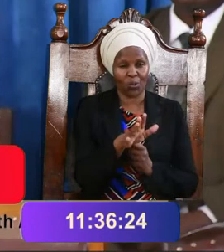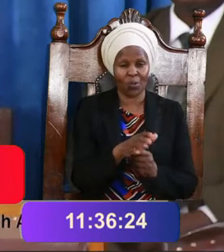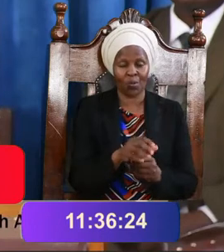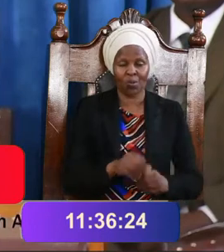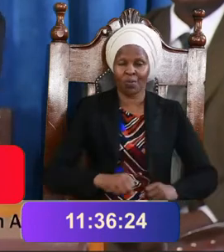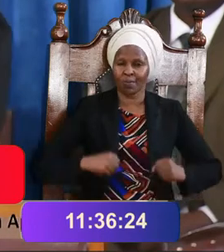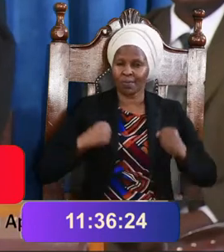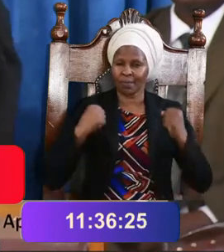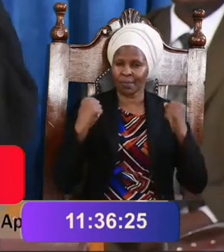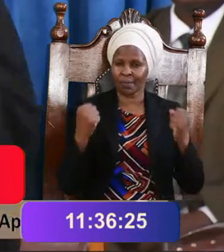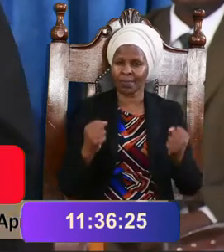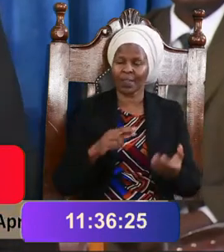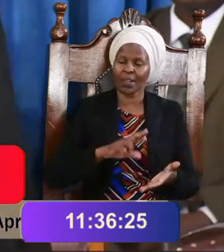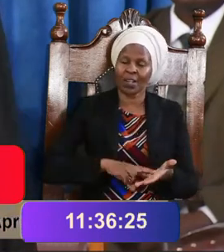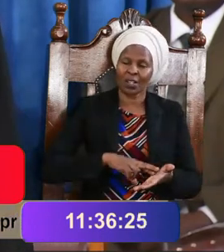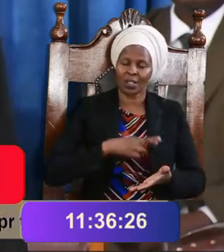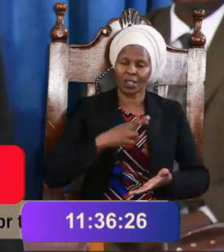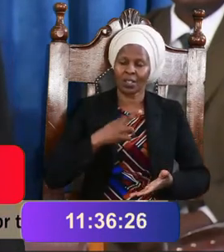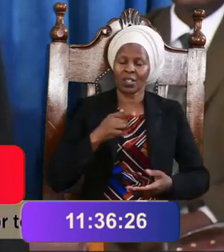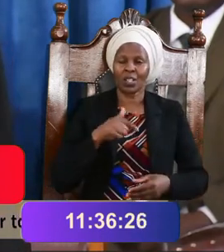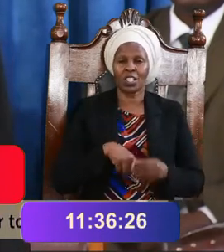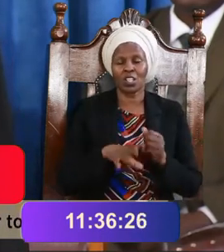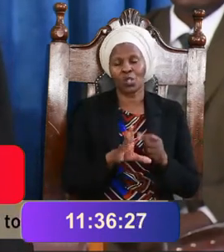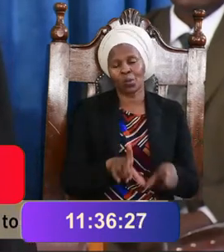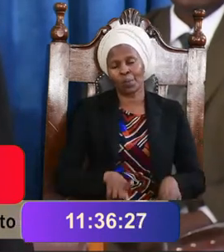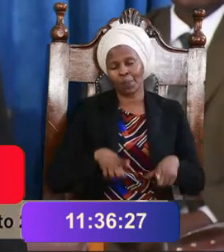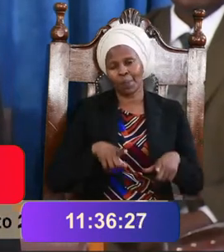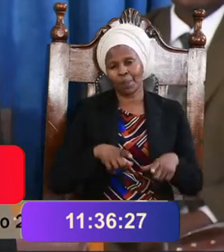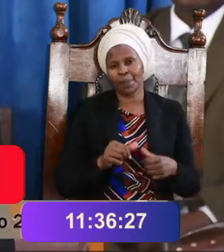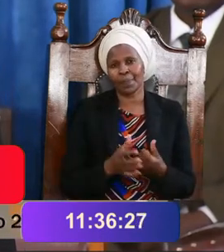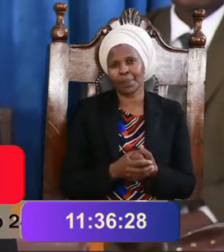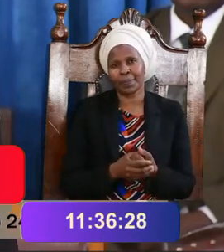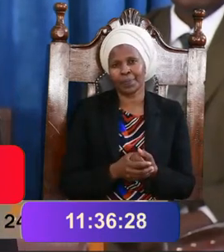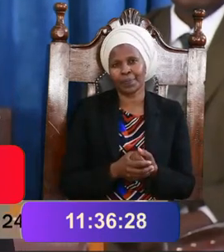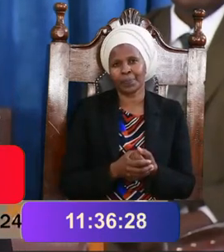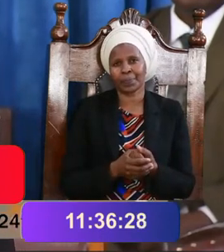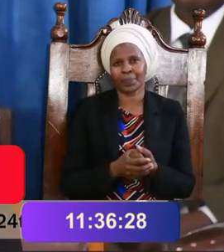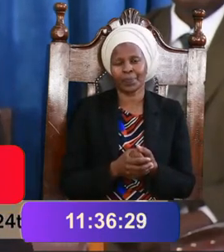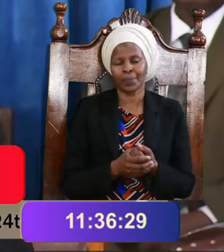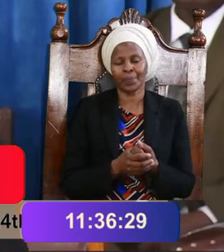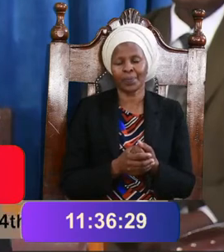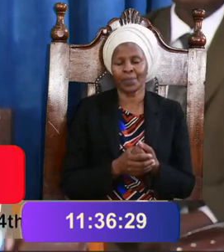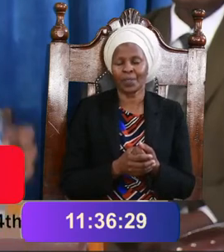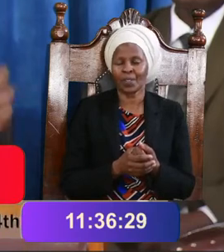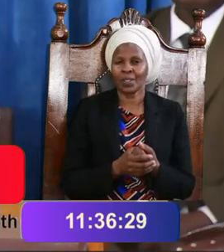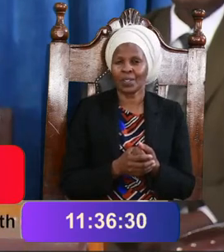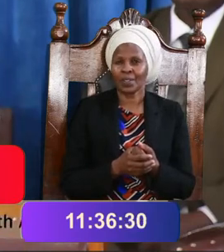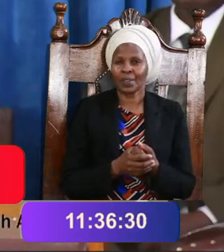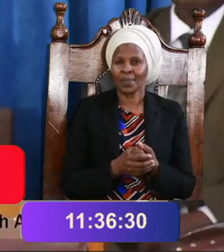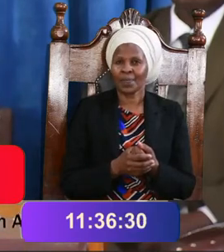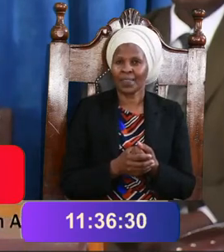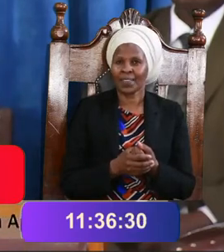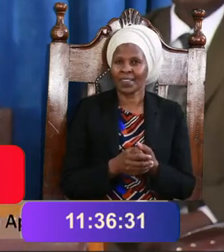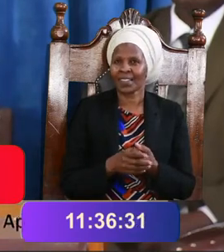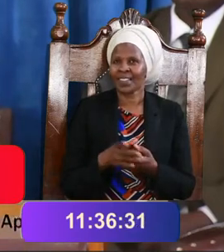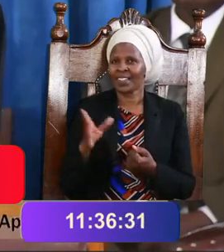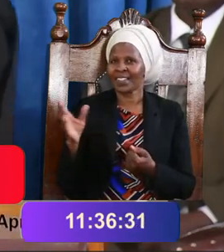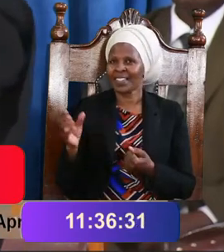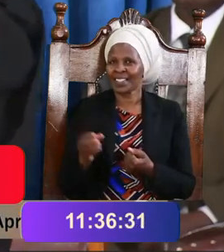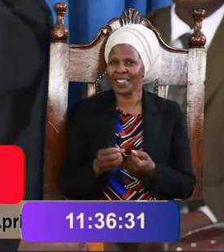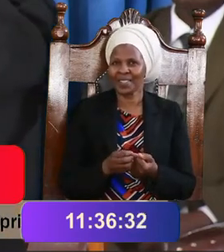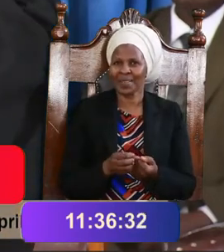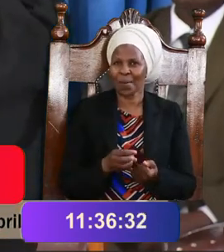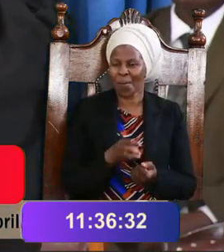atupatie mwamko mpya katika maisha yetu. Na mtanikubali tu niwe nikisip maji kidogo